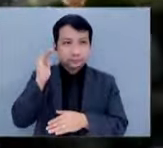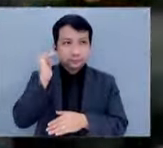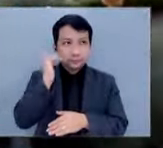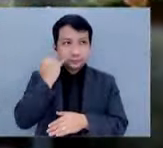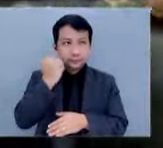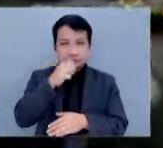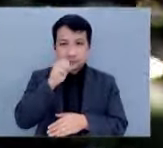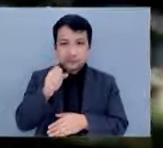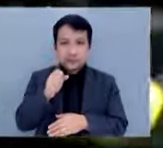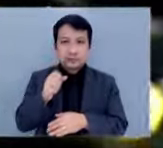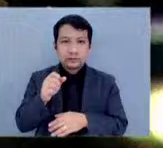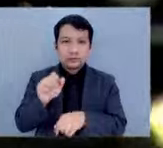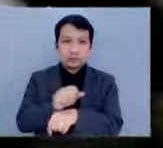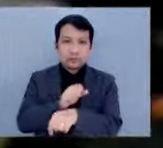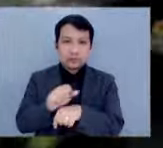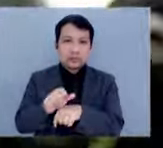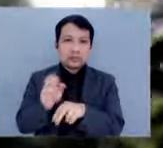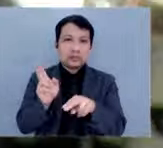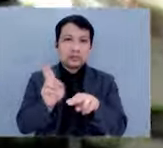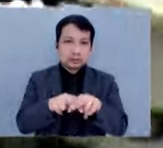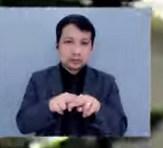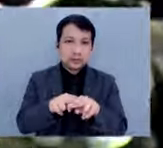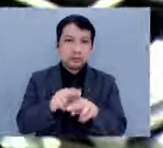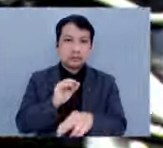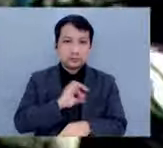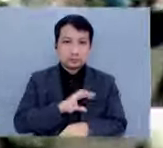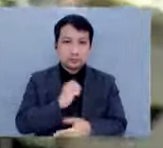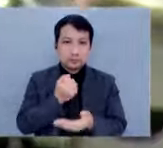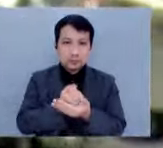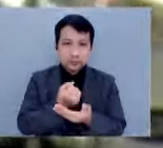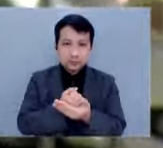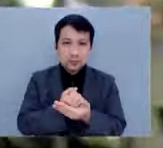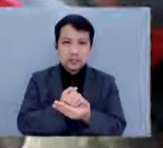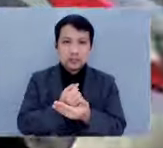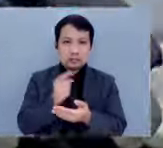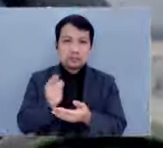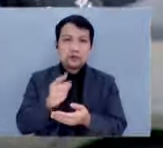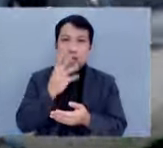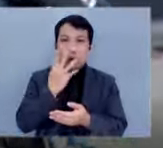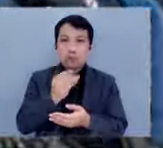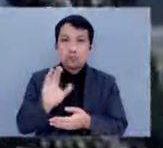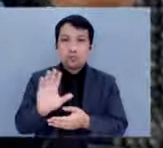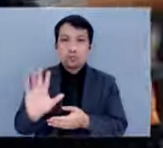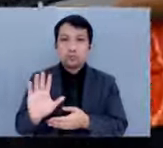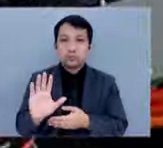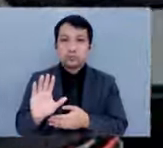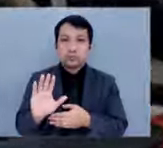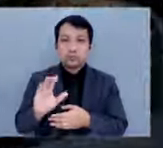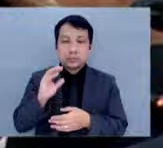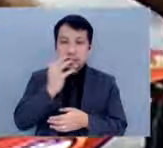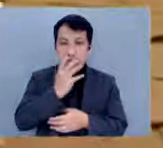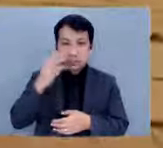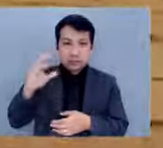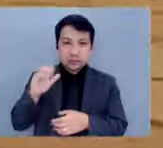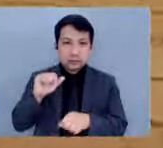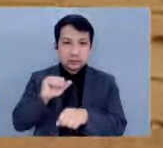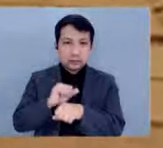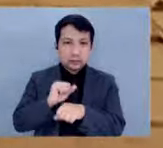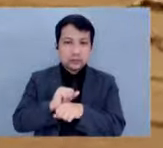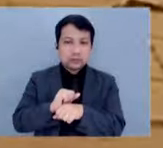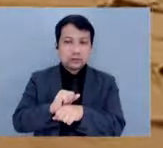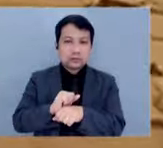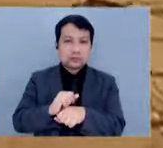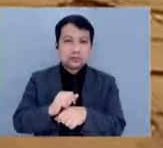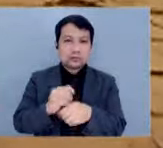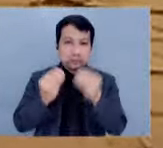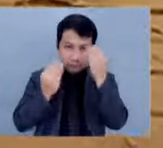mga employer na dagdag na incentive ang mga manggagawang sinusuong ang matinding init para makapasok sa trabaho. Giit